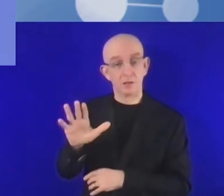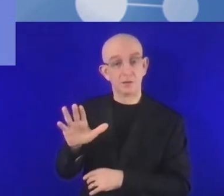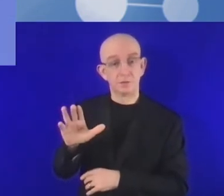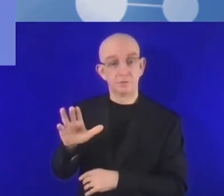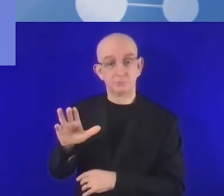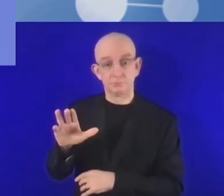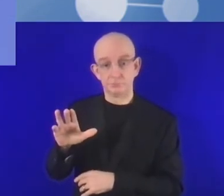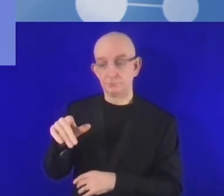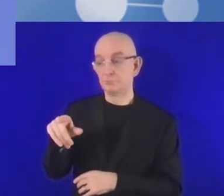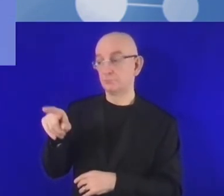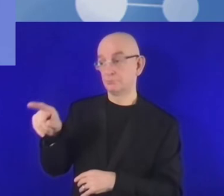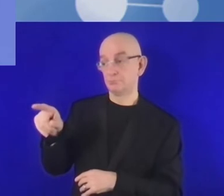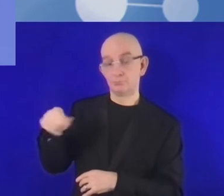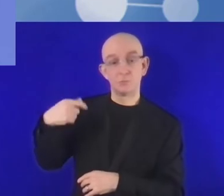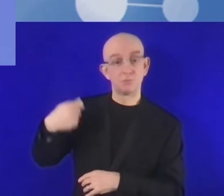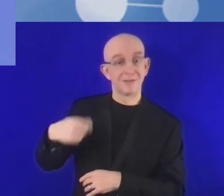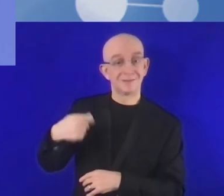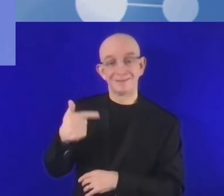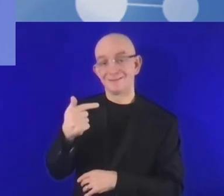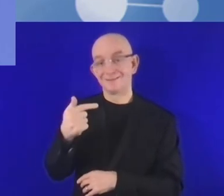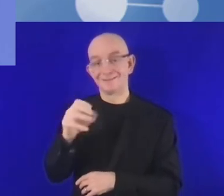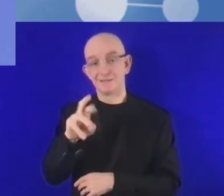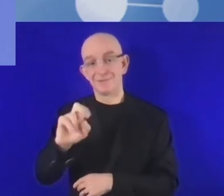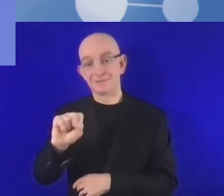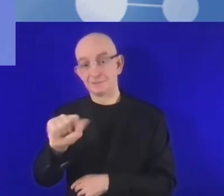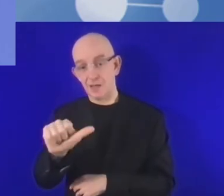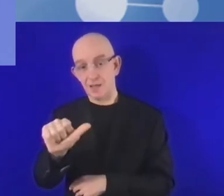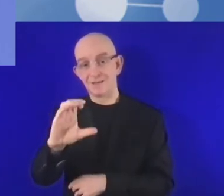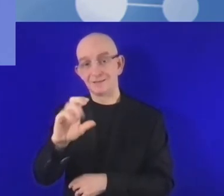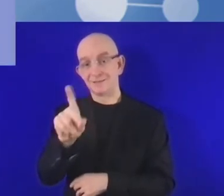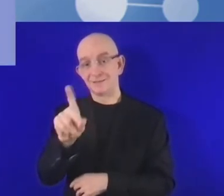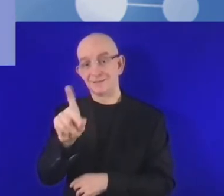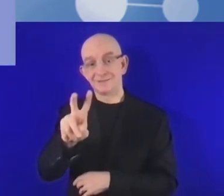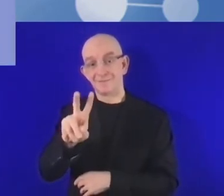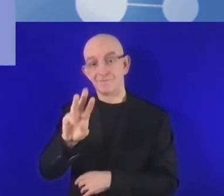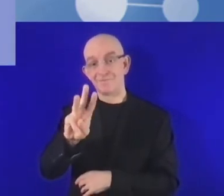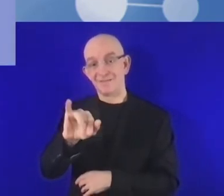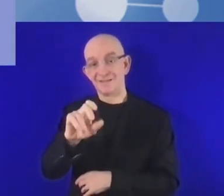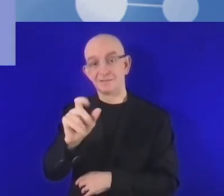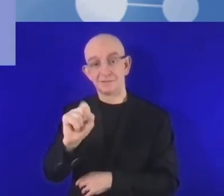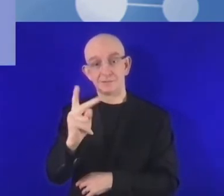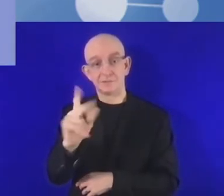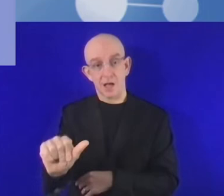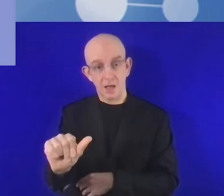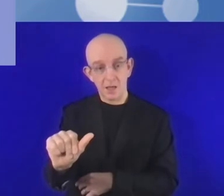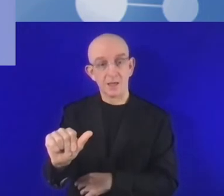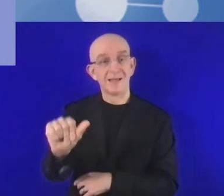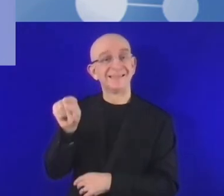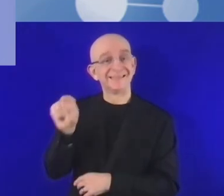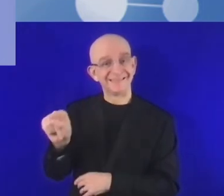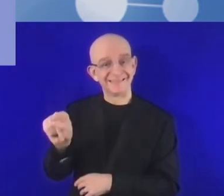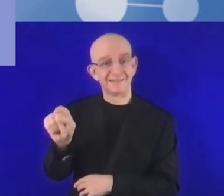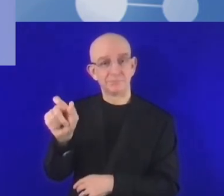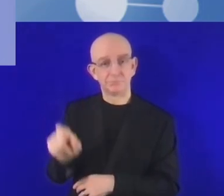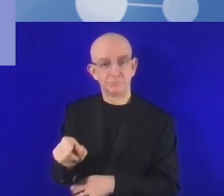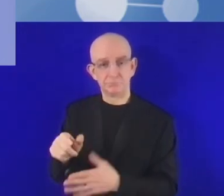Teresa Czerwińska，欧洲投资银行副行长，所以现在想请你